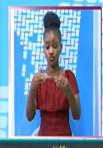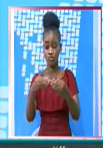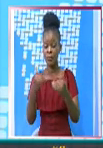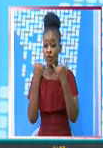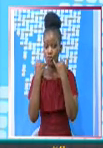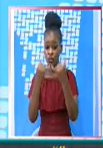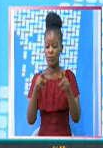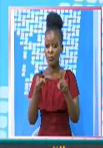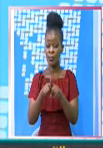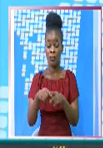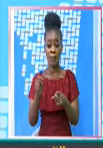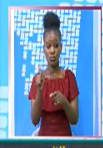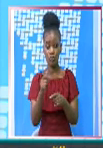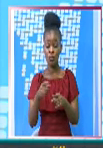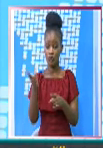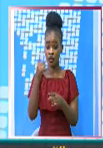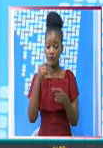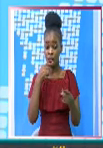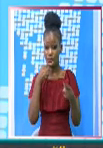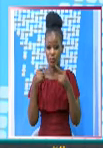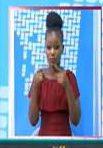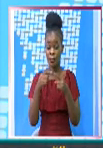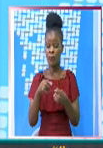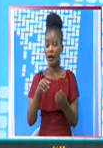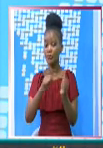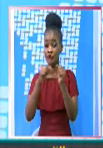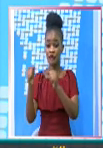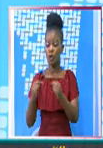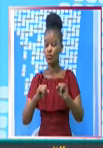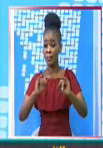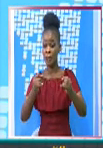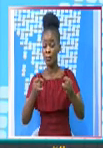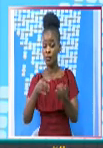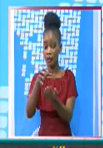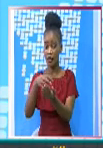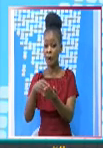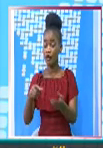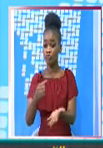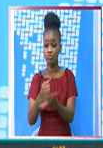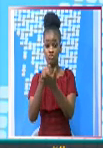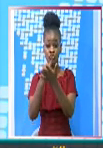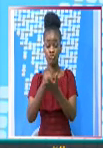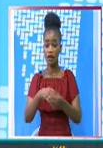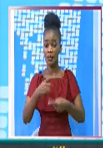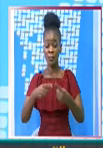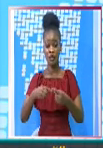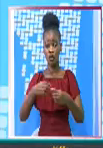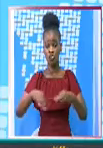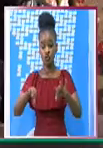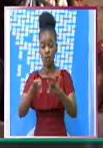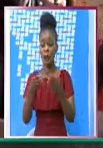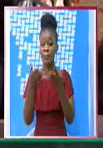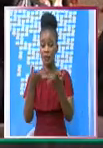Choli Parliamentary Forum kaleese ekiteeso mu kaweefube w'okusonda ensimbi w'okuyamba ab'enganda z'omugenzi olwo